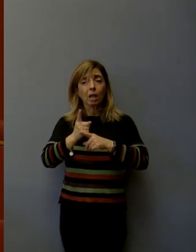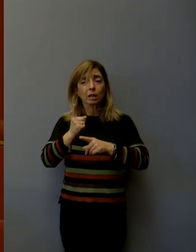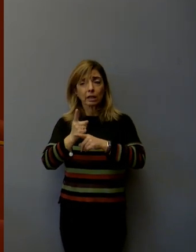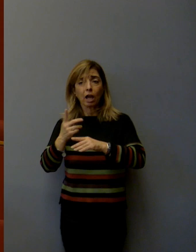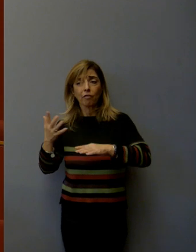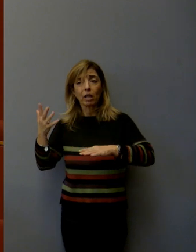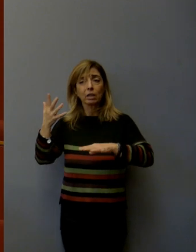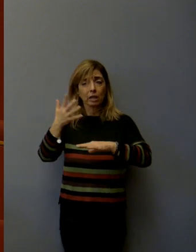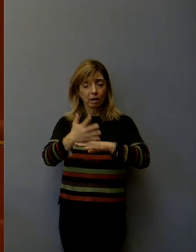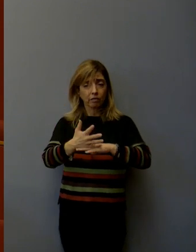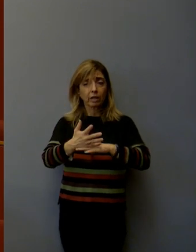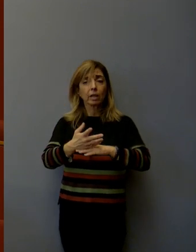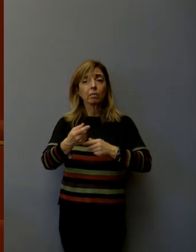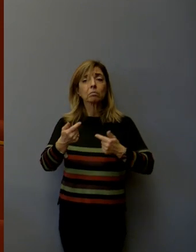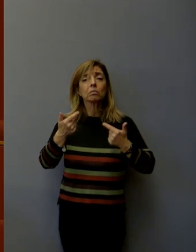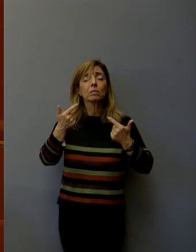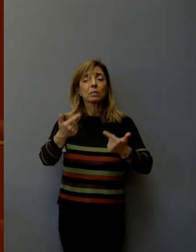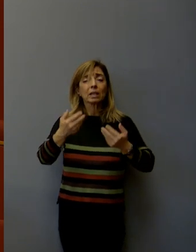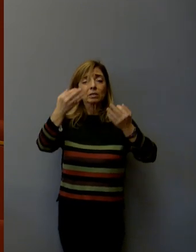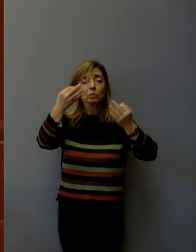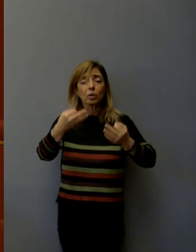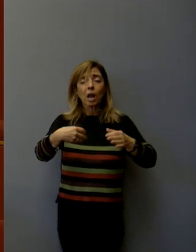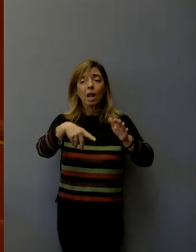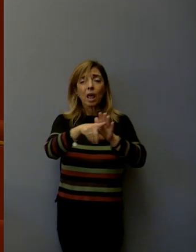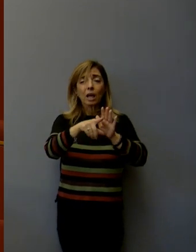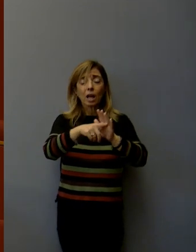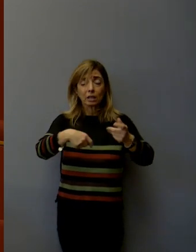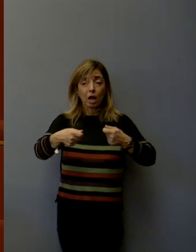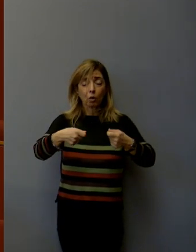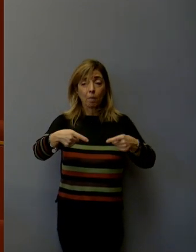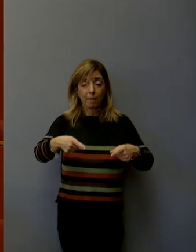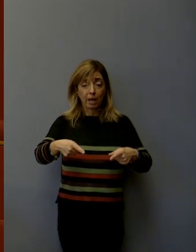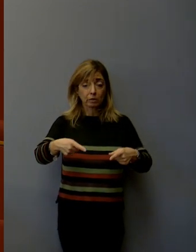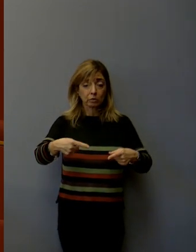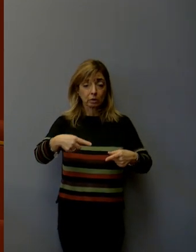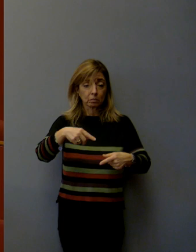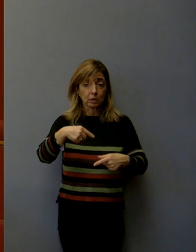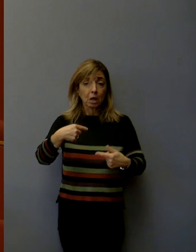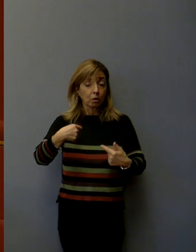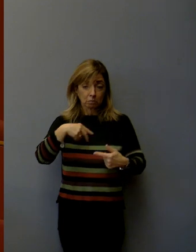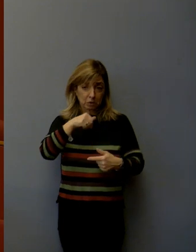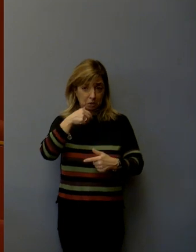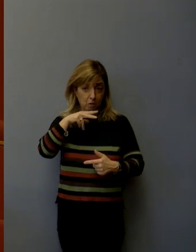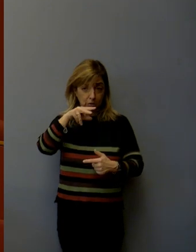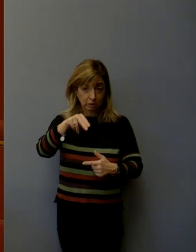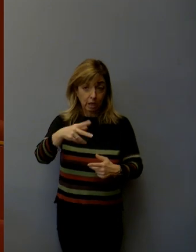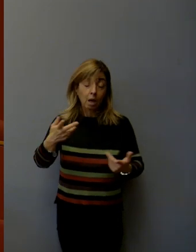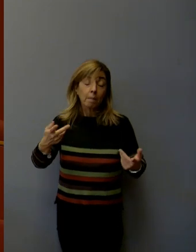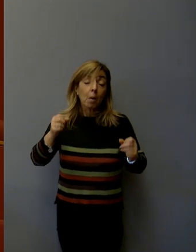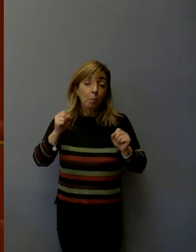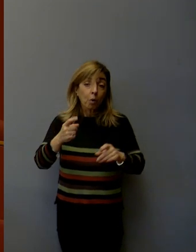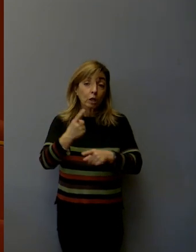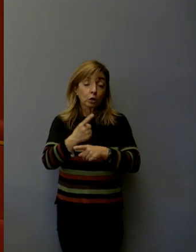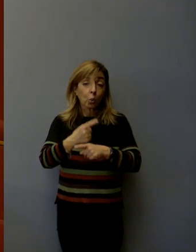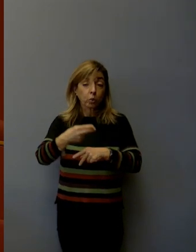la legalità e il commercio che non devo neanche dirlo anche se però è utile ricordarlo la legalità del Commercio